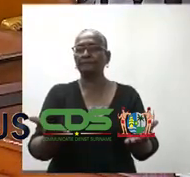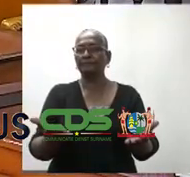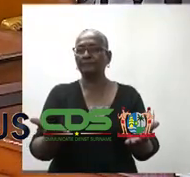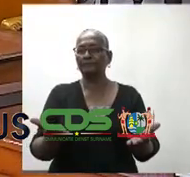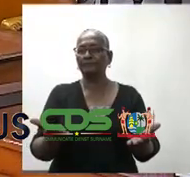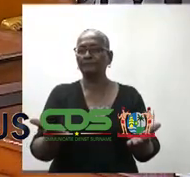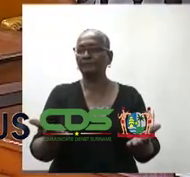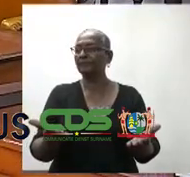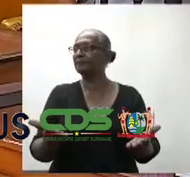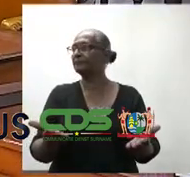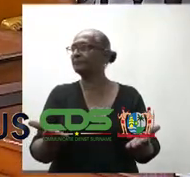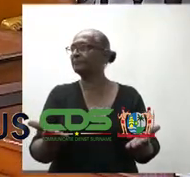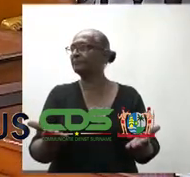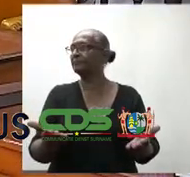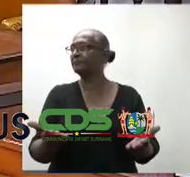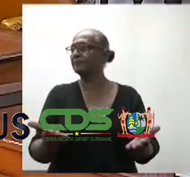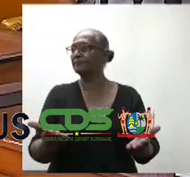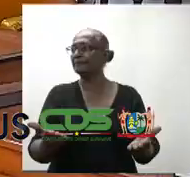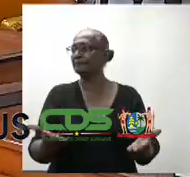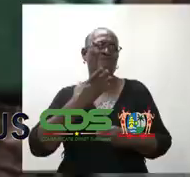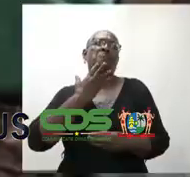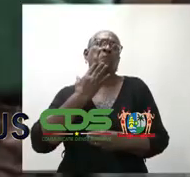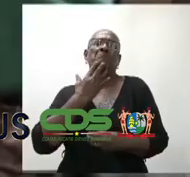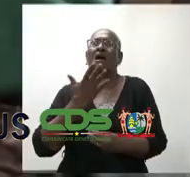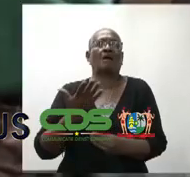genomen omdat het makkelijk is.